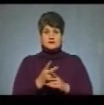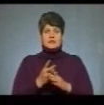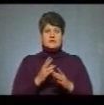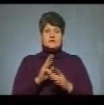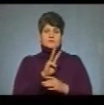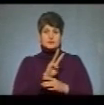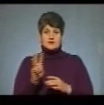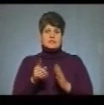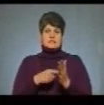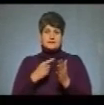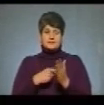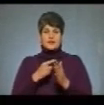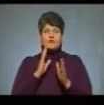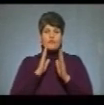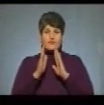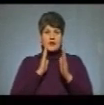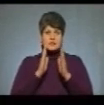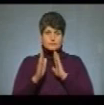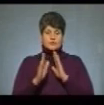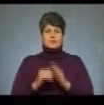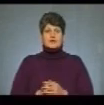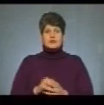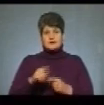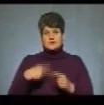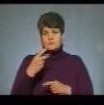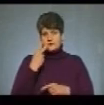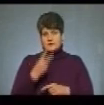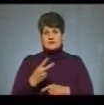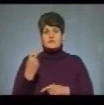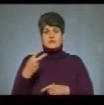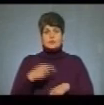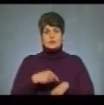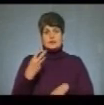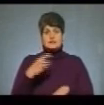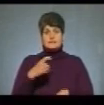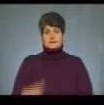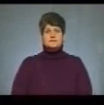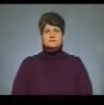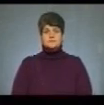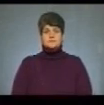UA Тернопіль. Наступний інформаційний випуск дивіться о 20:30. На все добре.